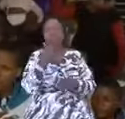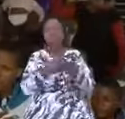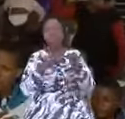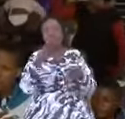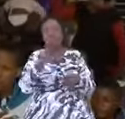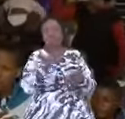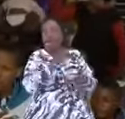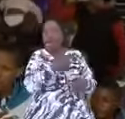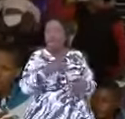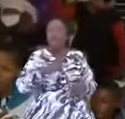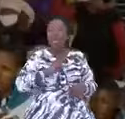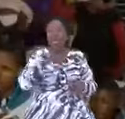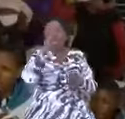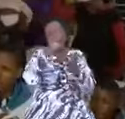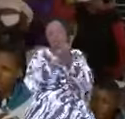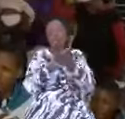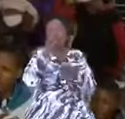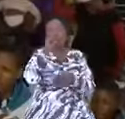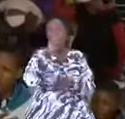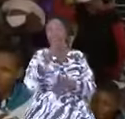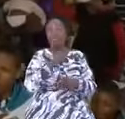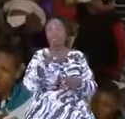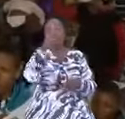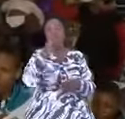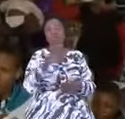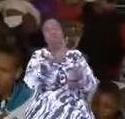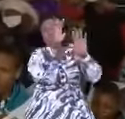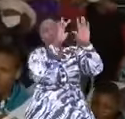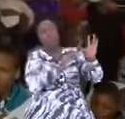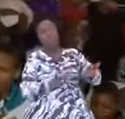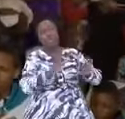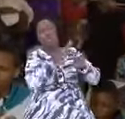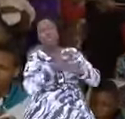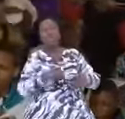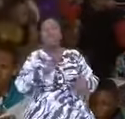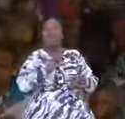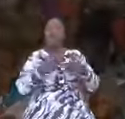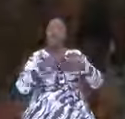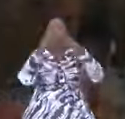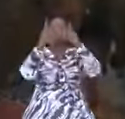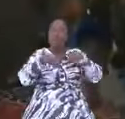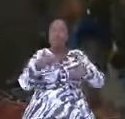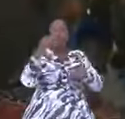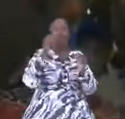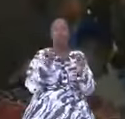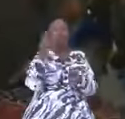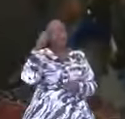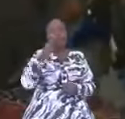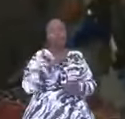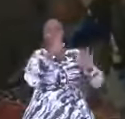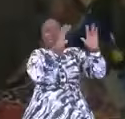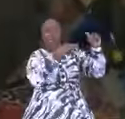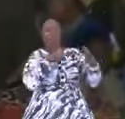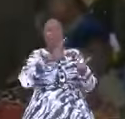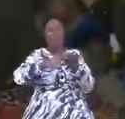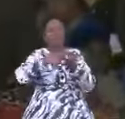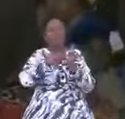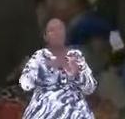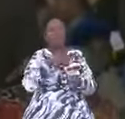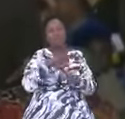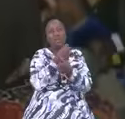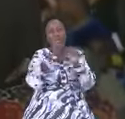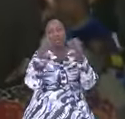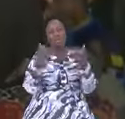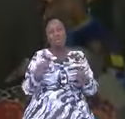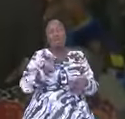miséricorde et je viens pourtant pas dans le cas de l'école ton salut maintenant je crois que jésus